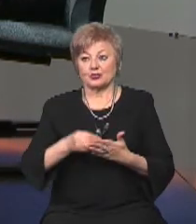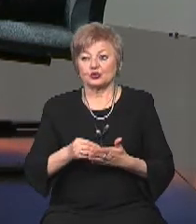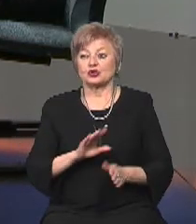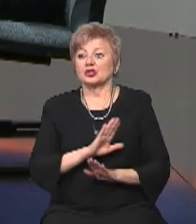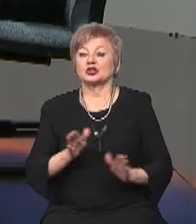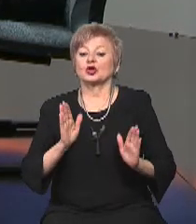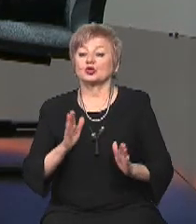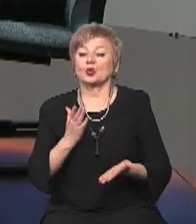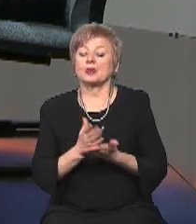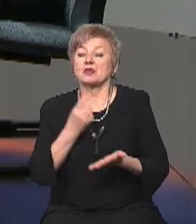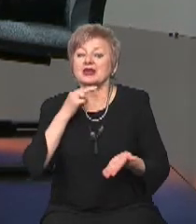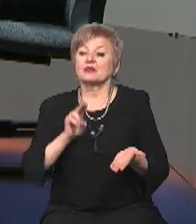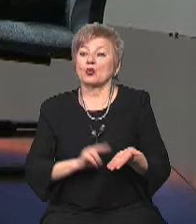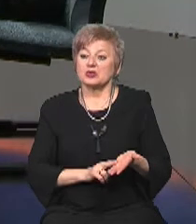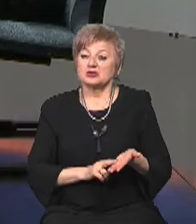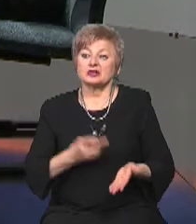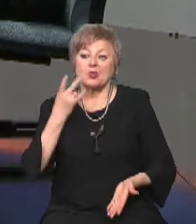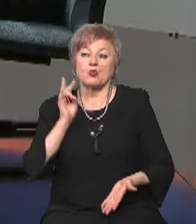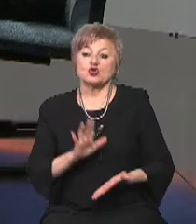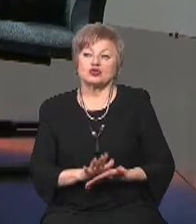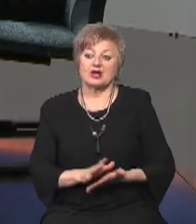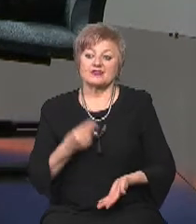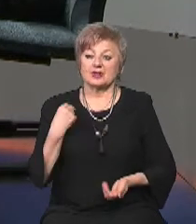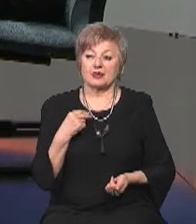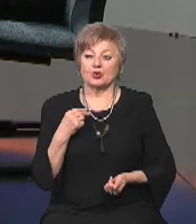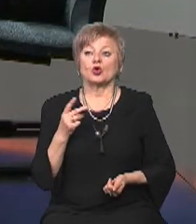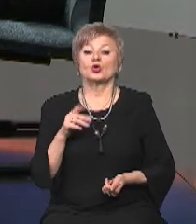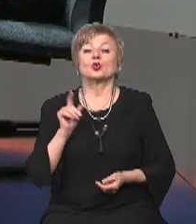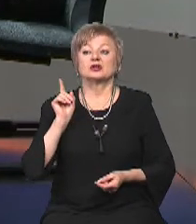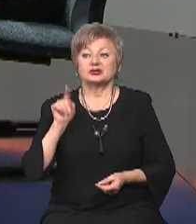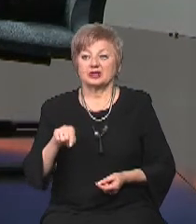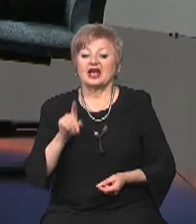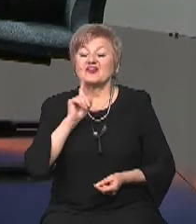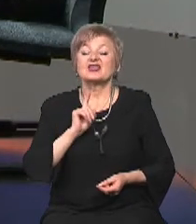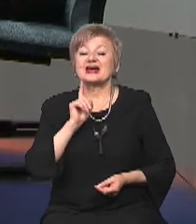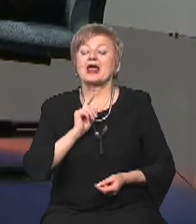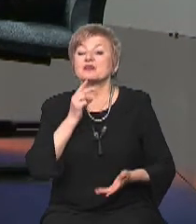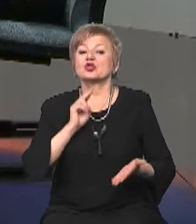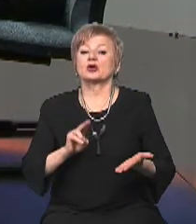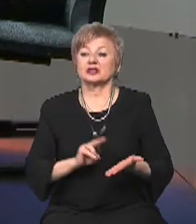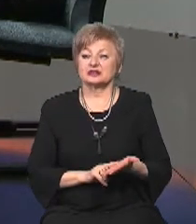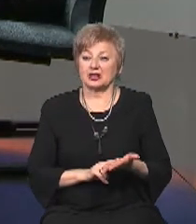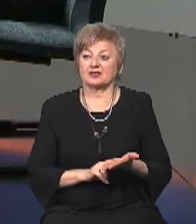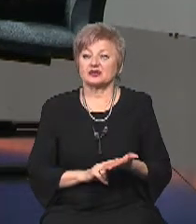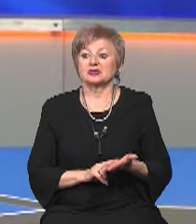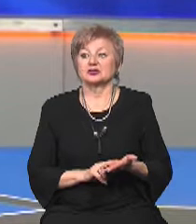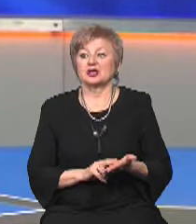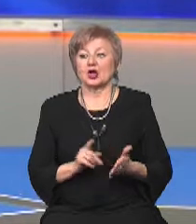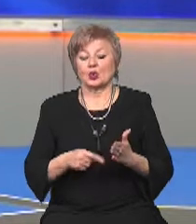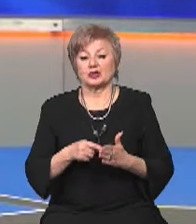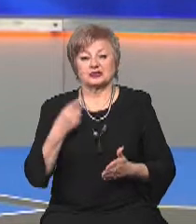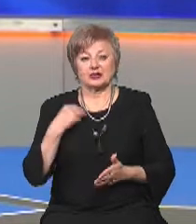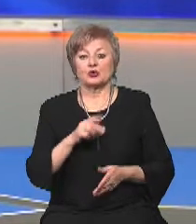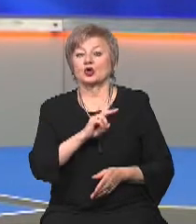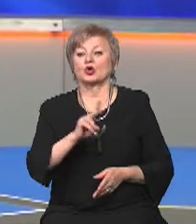хто мають реєстрацію постійно в місті Запоріжжя, але і ті, хто мають тимчасову реєстрацію в місті Запоріжжя,